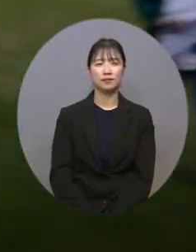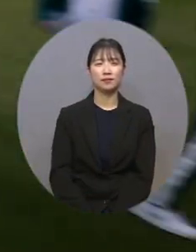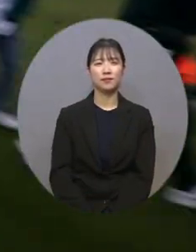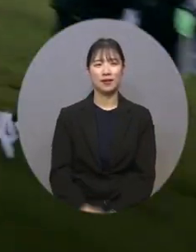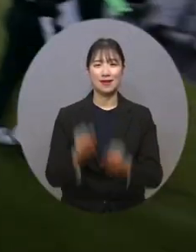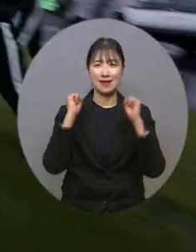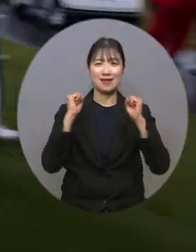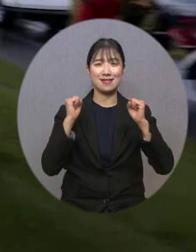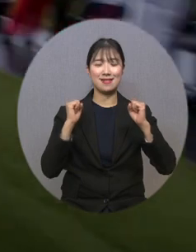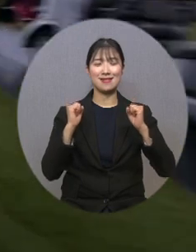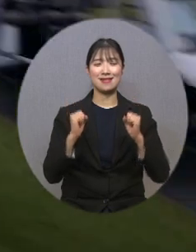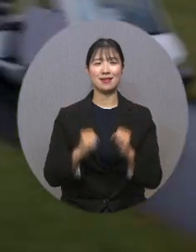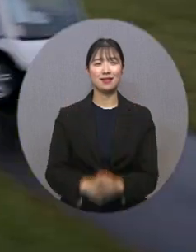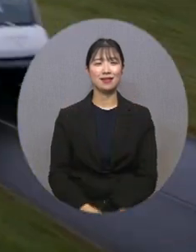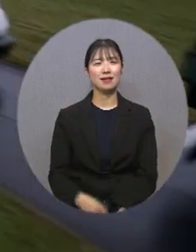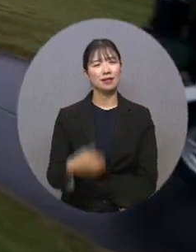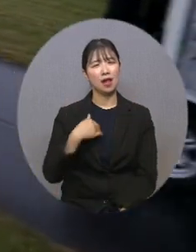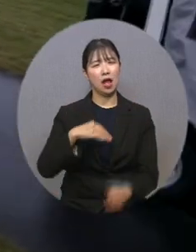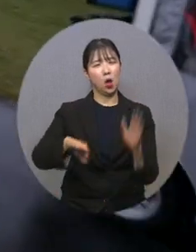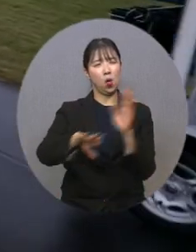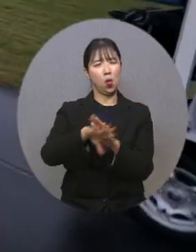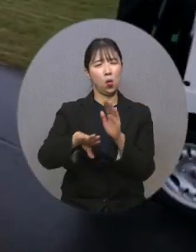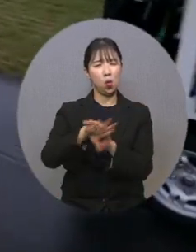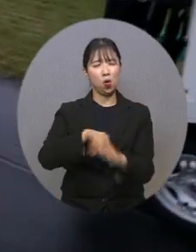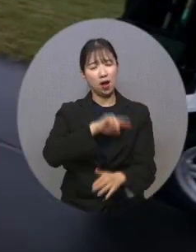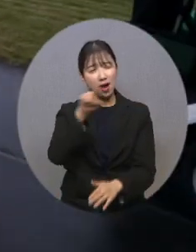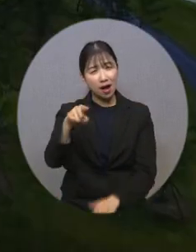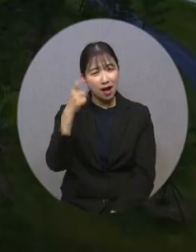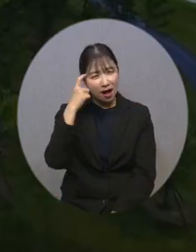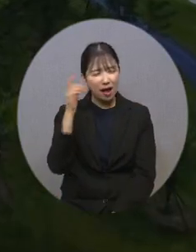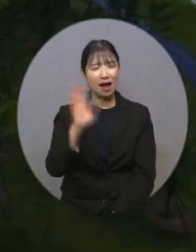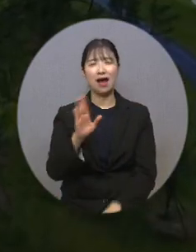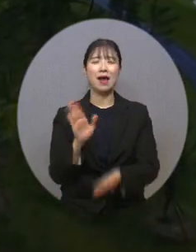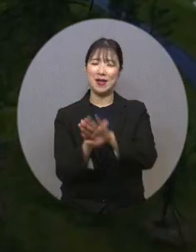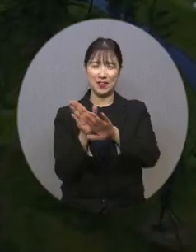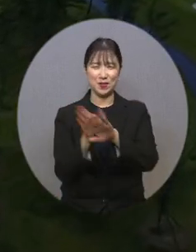나이스 나이스! 나 너무 오른쪽 갈까 봐 왼쪽 봤어. 잘했어요 언니.